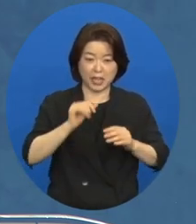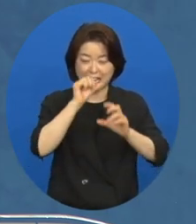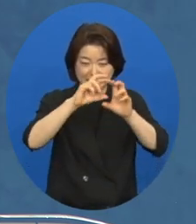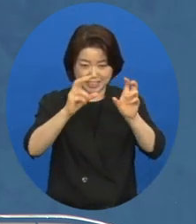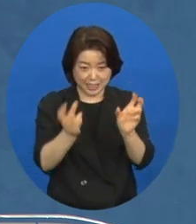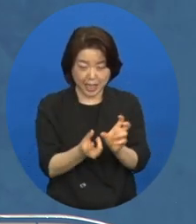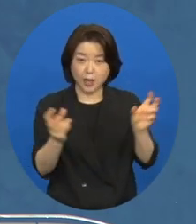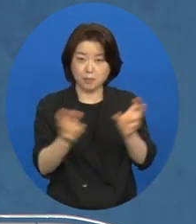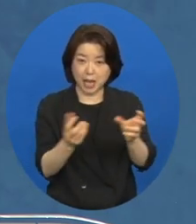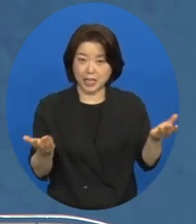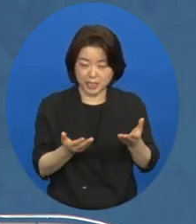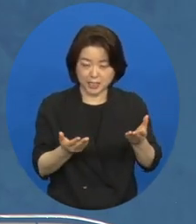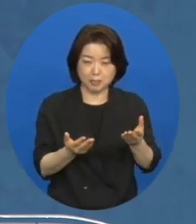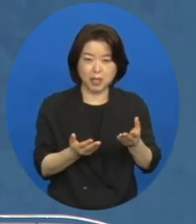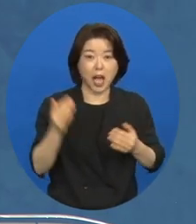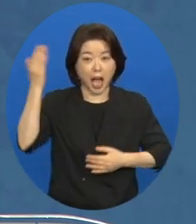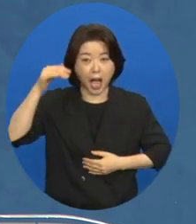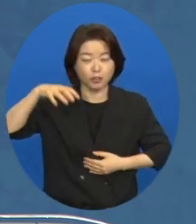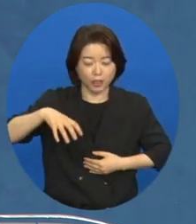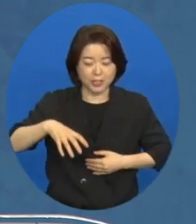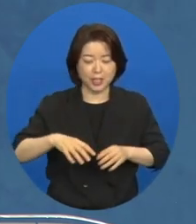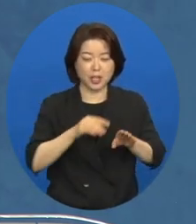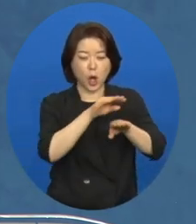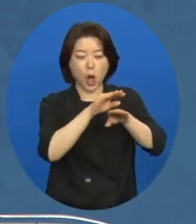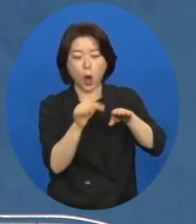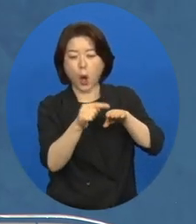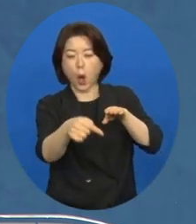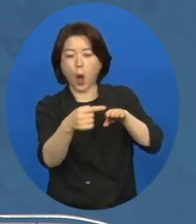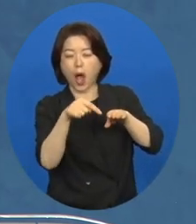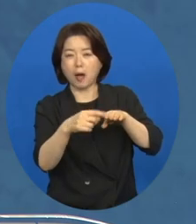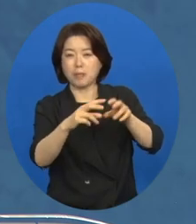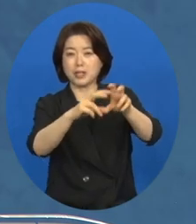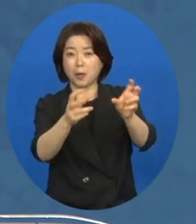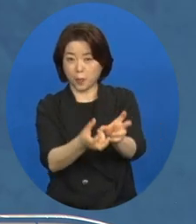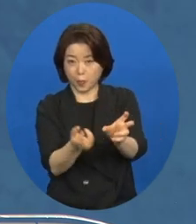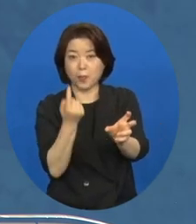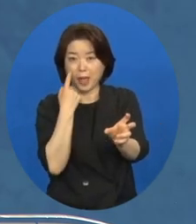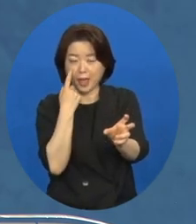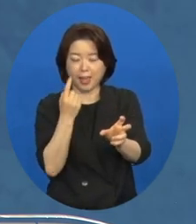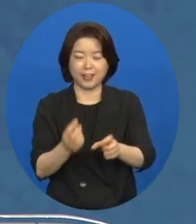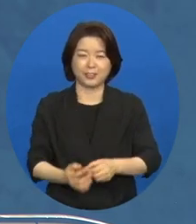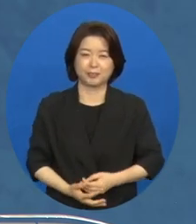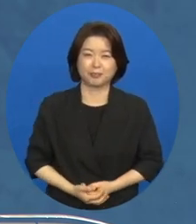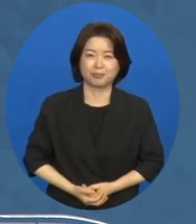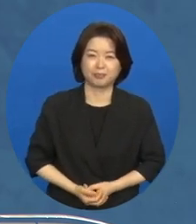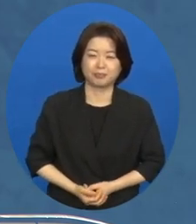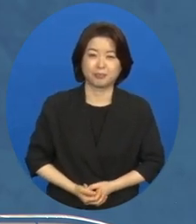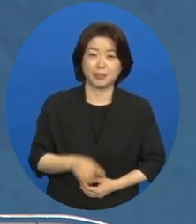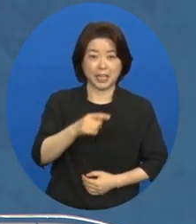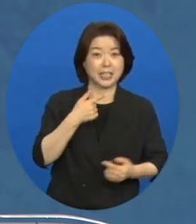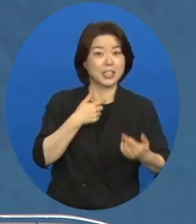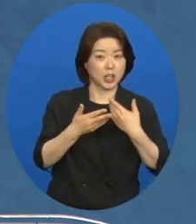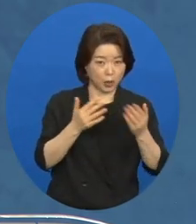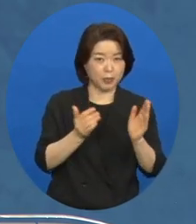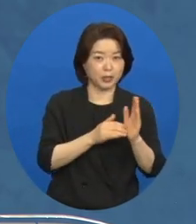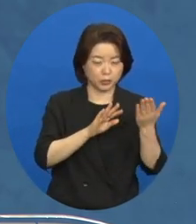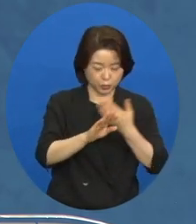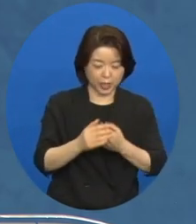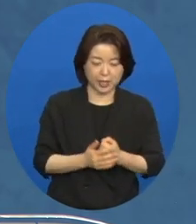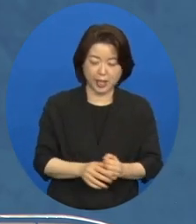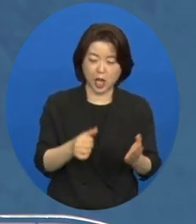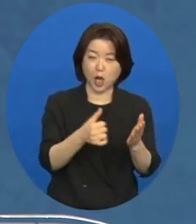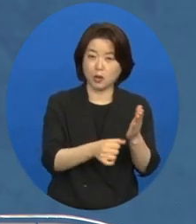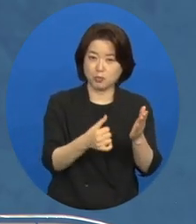있으면 앞쪽에 다시길 바랍니다. 네, 제가 일을 겪으면서 물건은 제